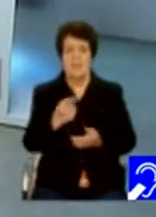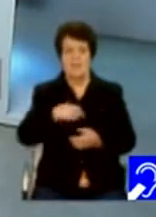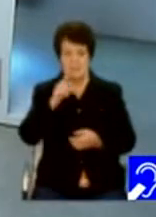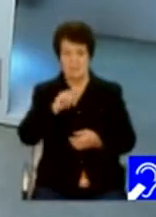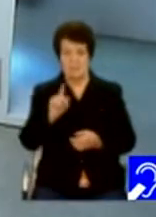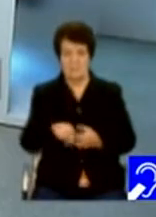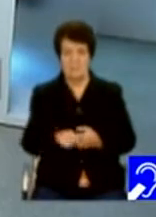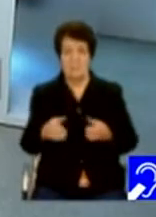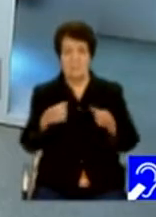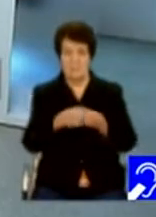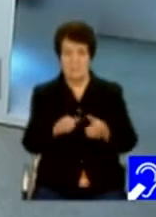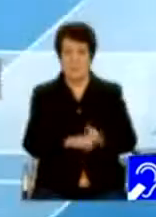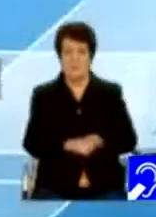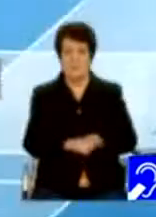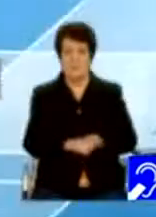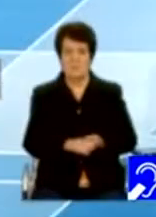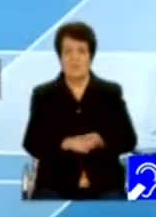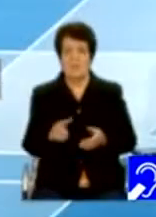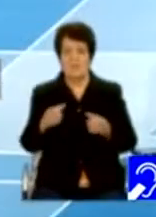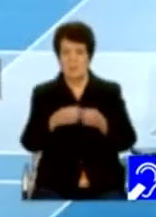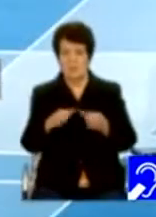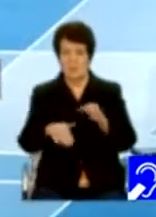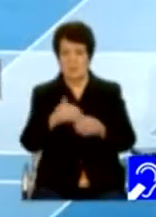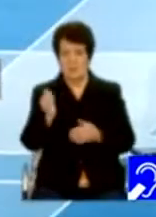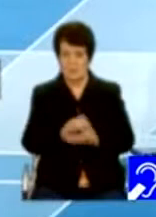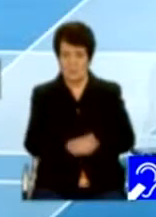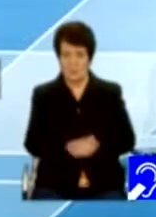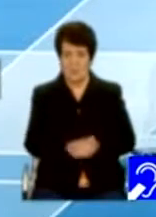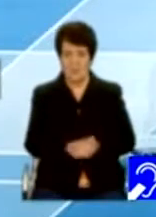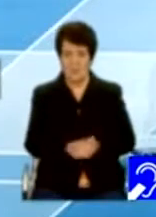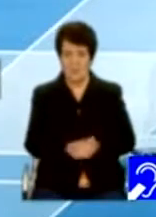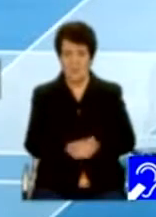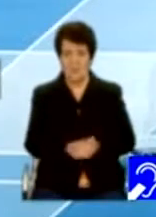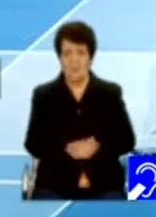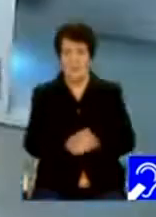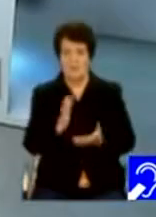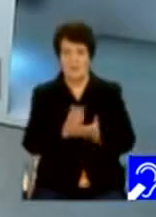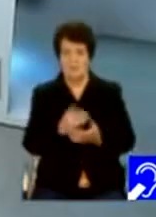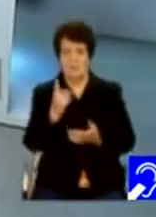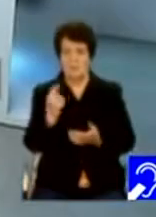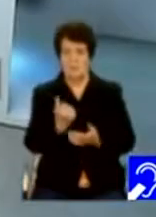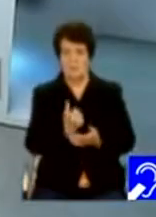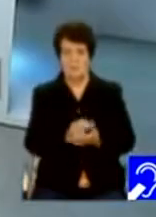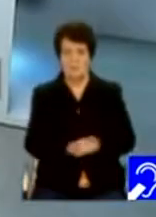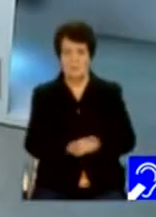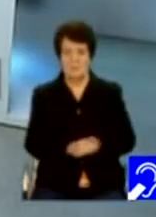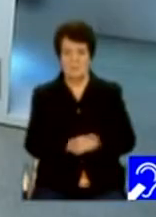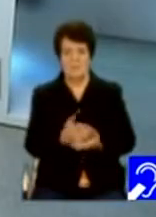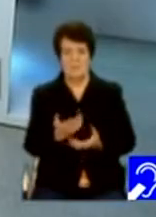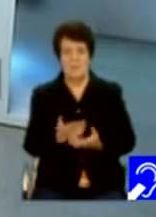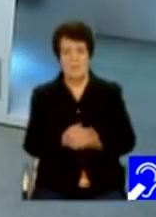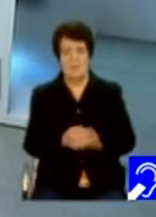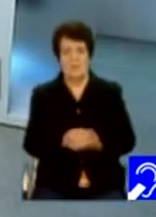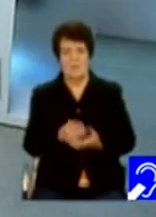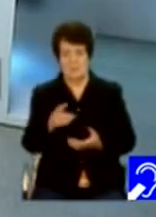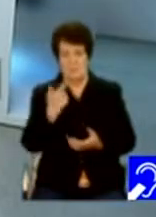întâmplat în campania electorală. Am depășit jumătatea campaniei electorale. Ne apropiem final. Da, mai e o săptămână și ceva. Au rămas 10 zile, dar